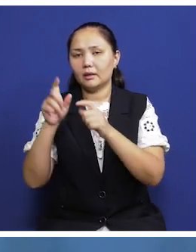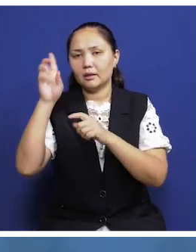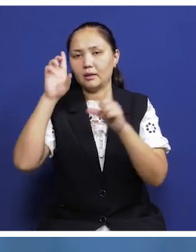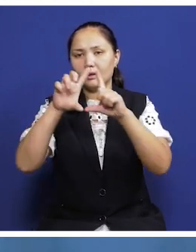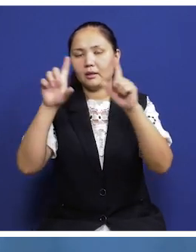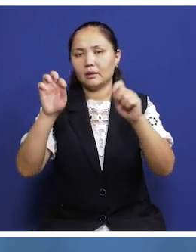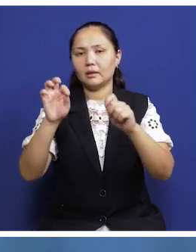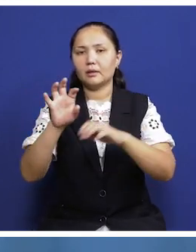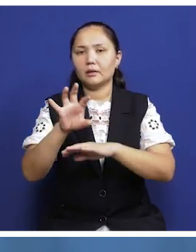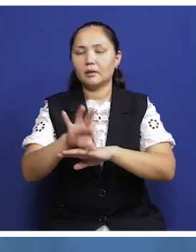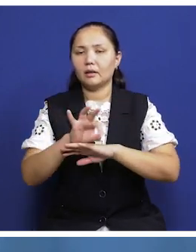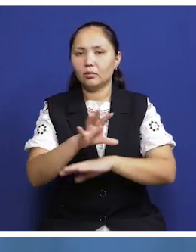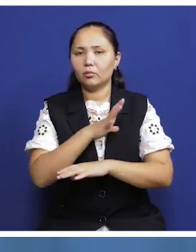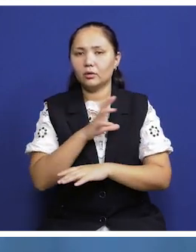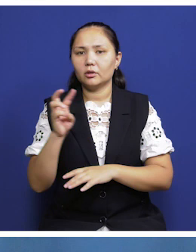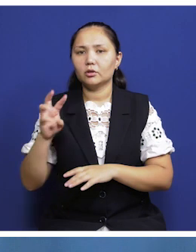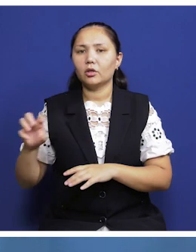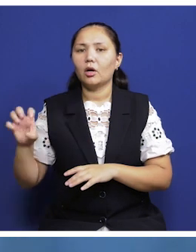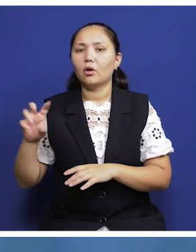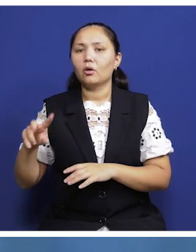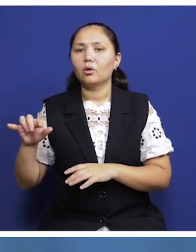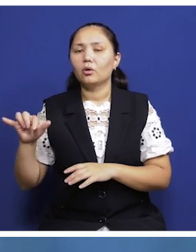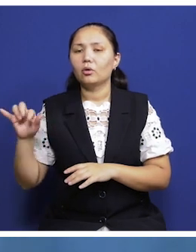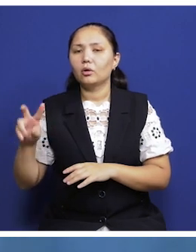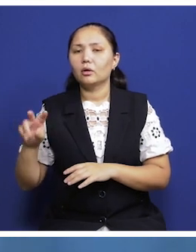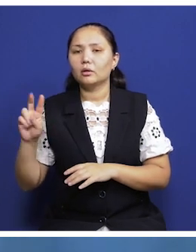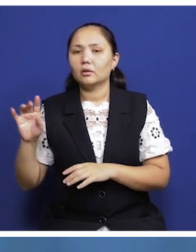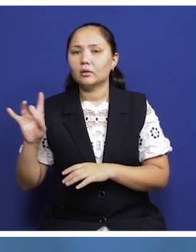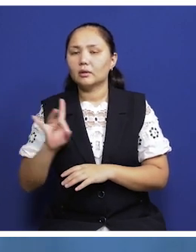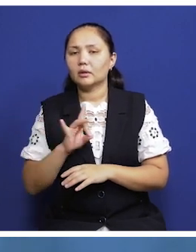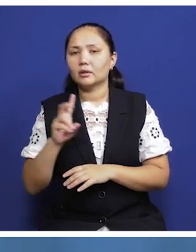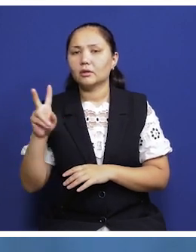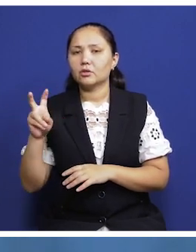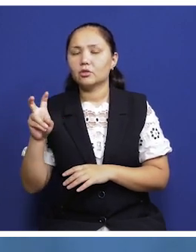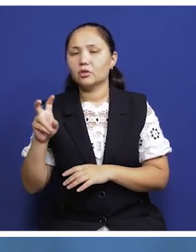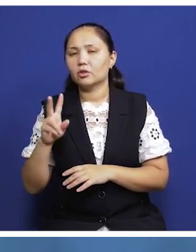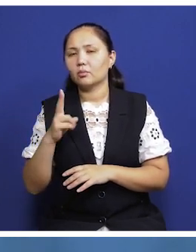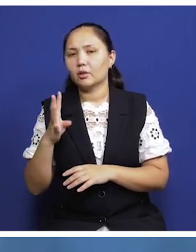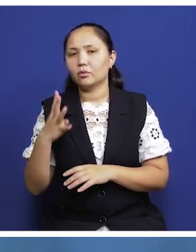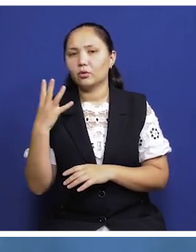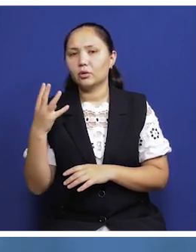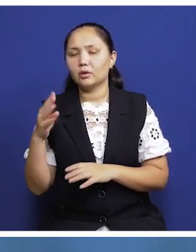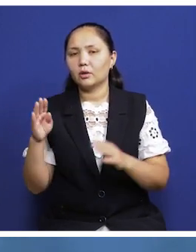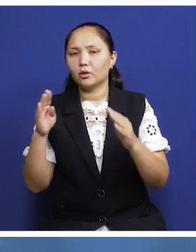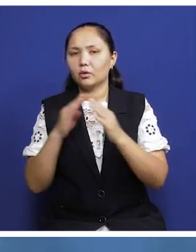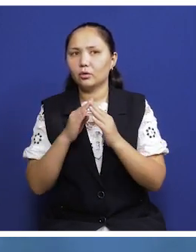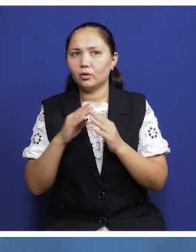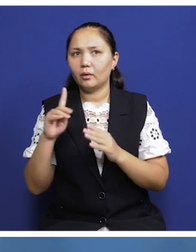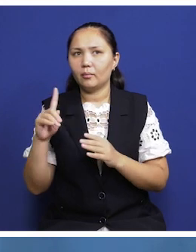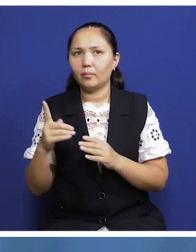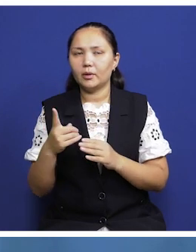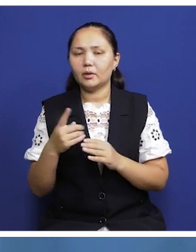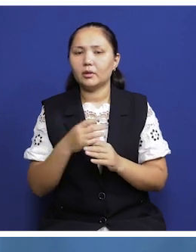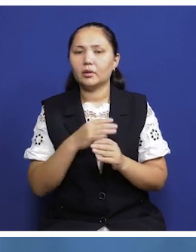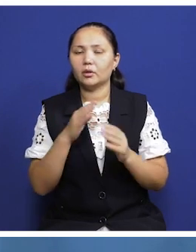мектебі пайдалануға берілді. Шалдыр ауылында 3 қабатты 24 пәтерлік тұрғын үй, 2 пәтерлік 1 тұрғын үй